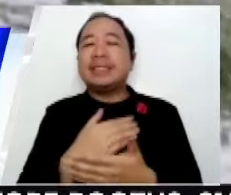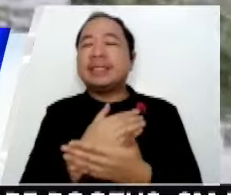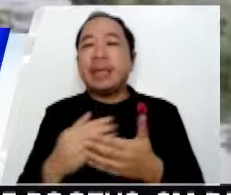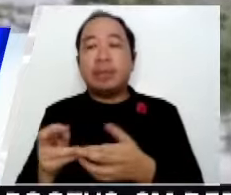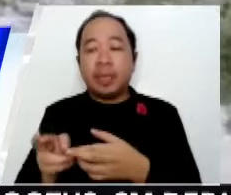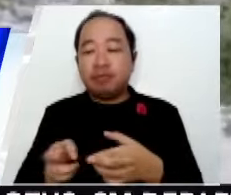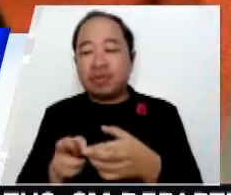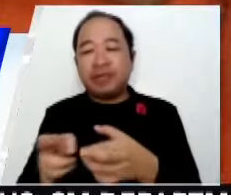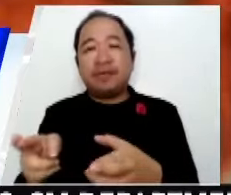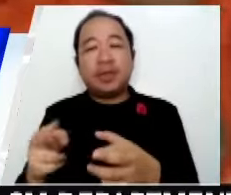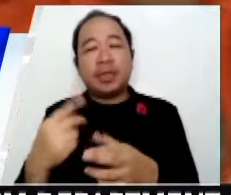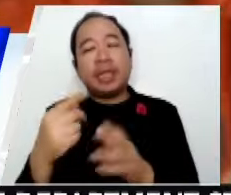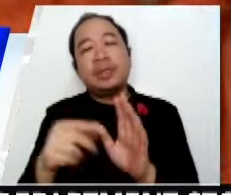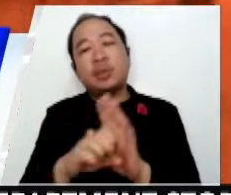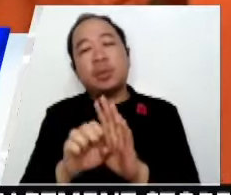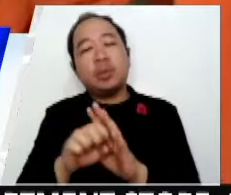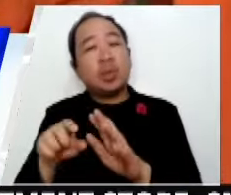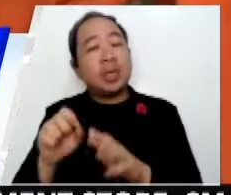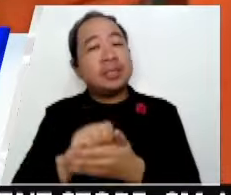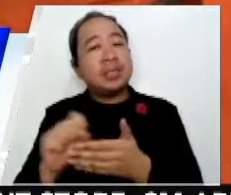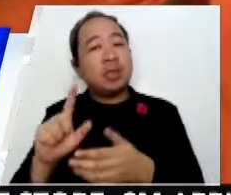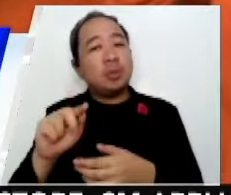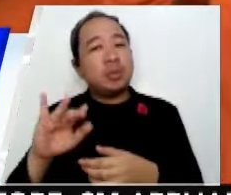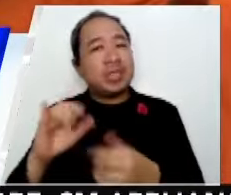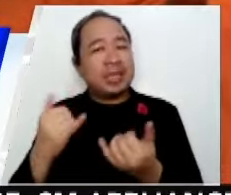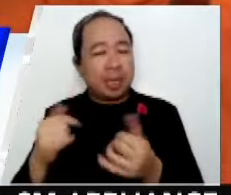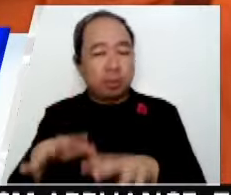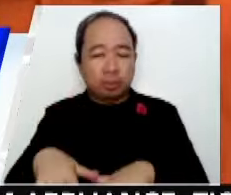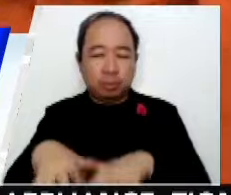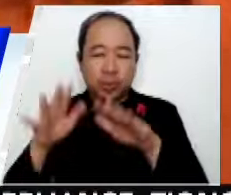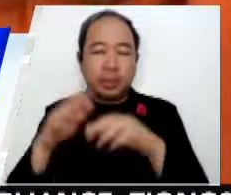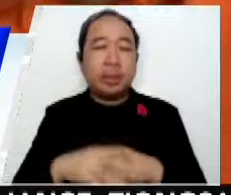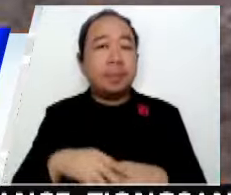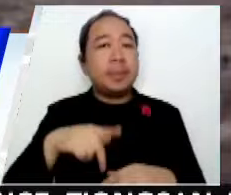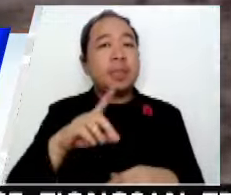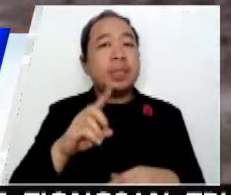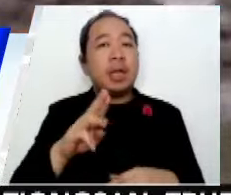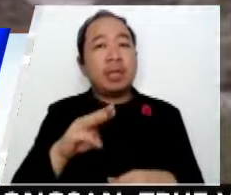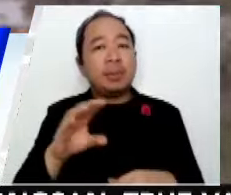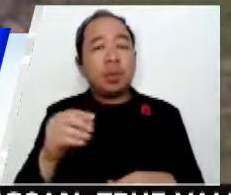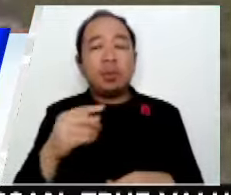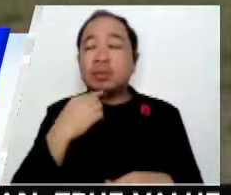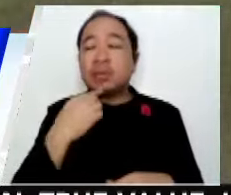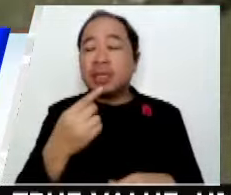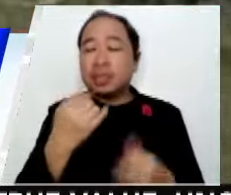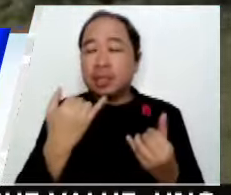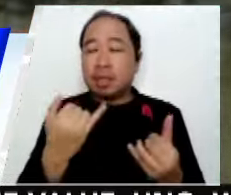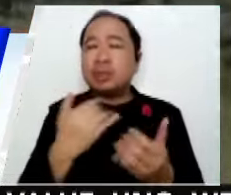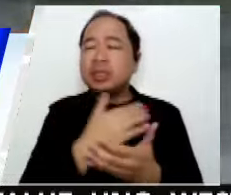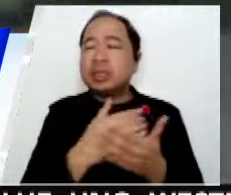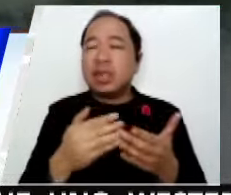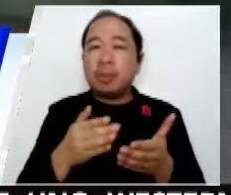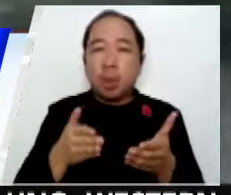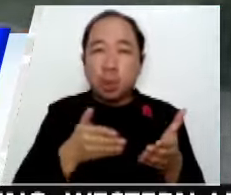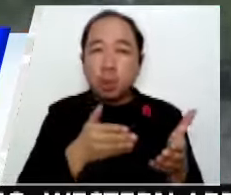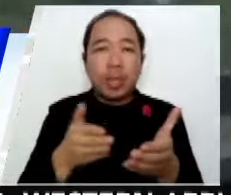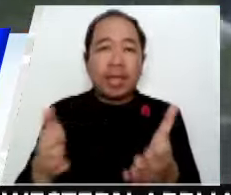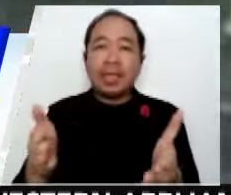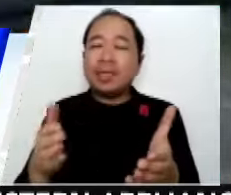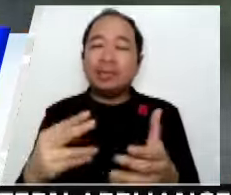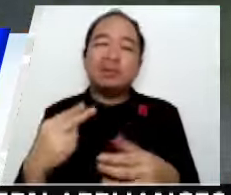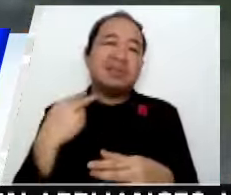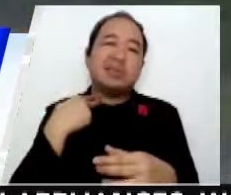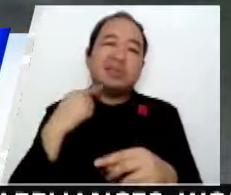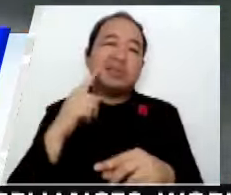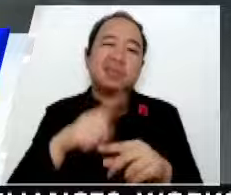ang umapaw. Ayon sa PDRRMO, may ilang kalsada at spillway na hindi madaanan. Binabantayan